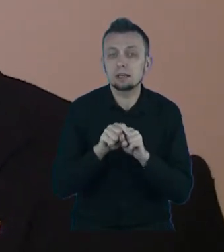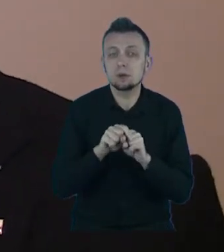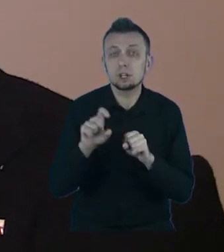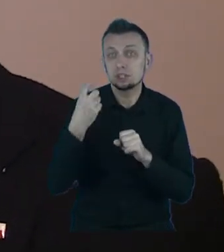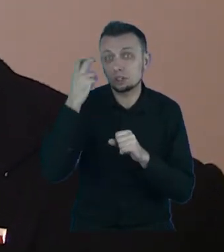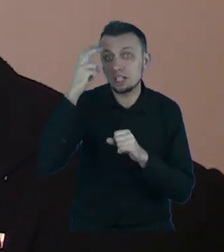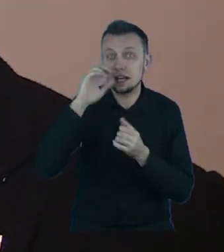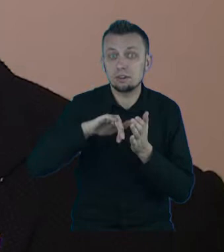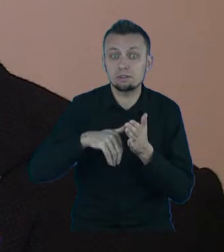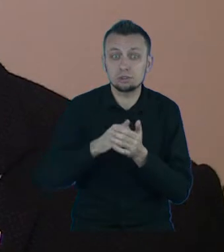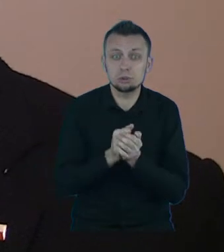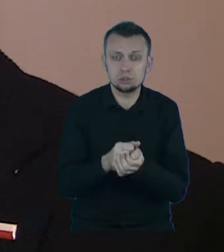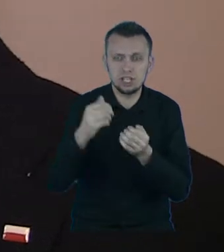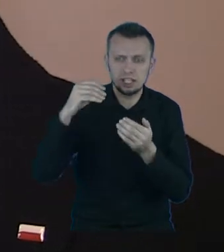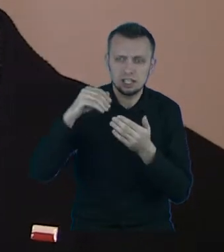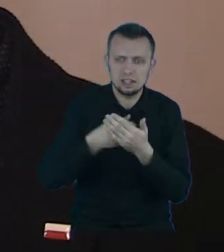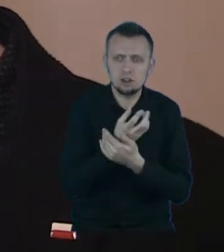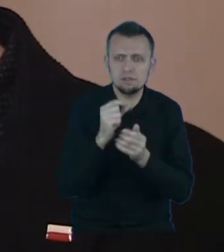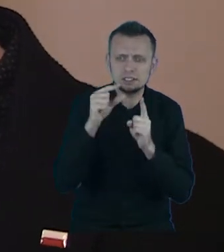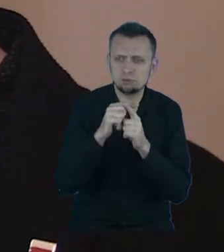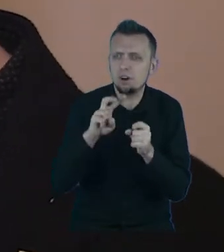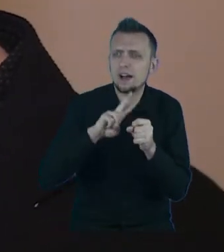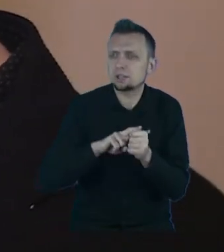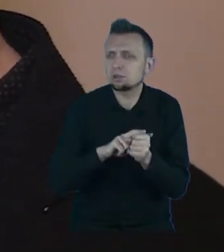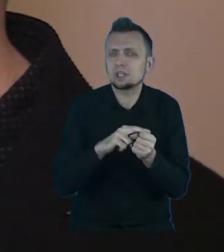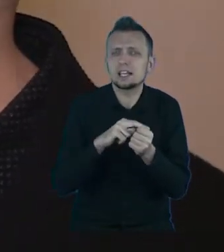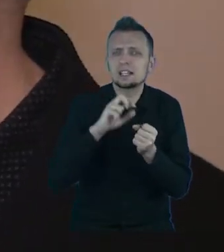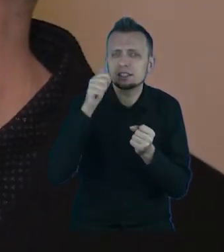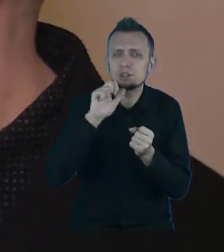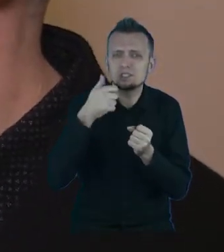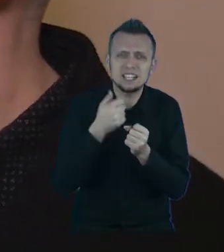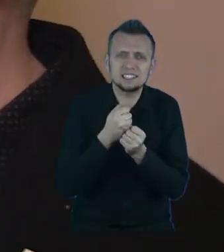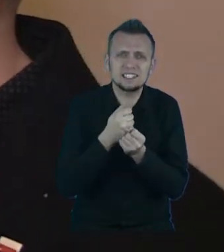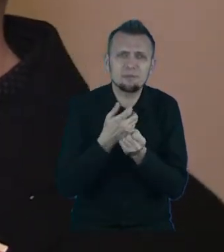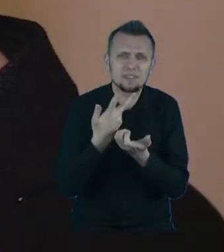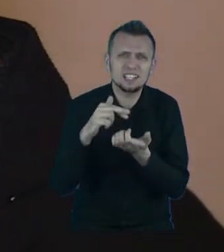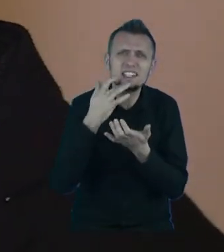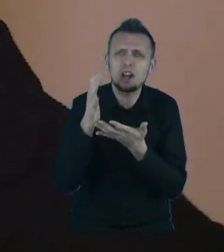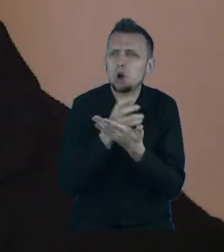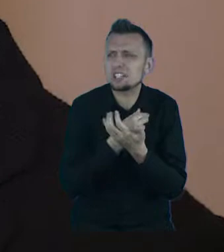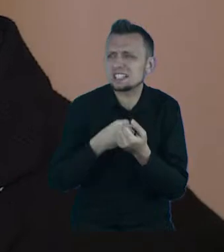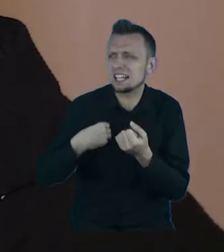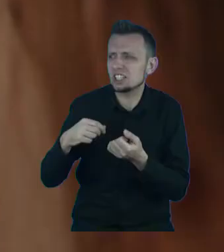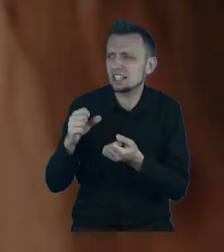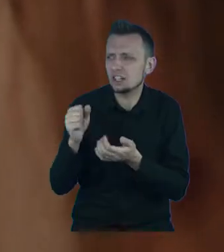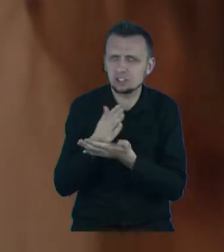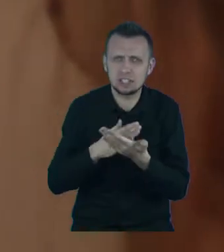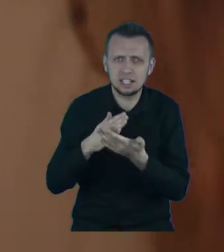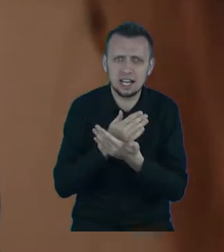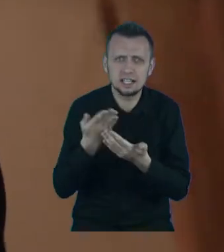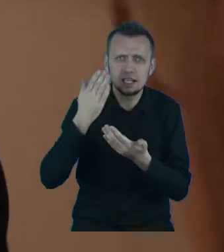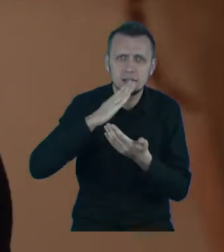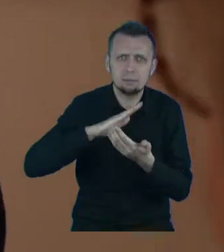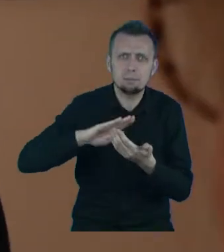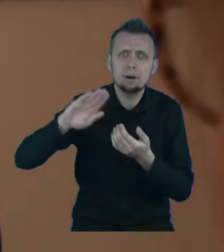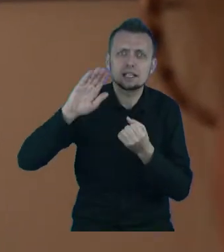dzień nie funkcjonują w naszym kraju, bo to, że tutaj na tej sali ktoś zapostulował decentralizację,